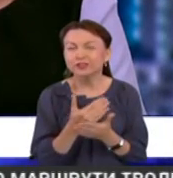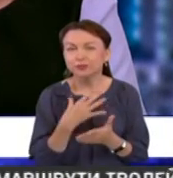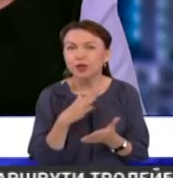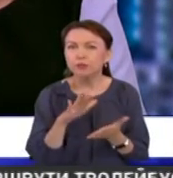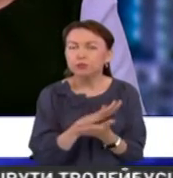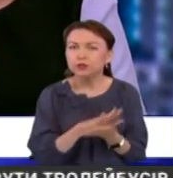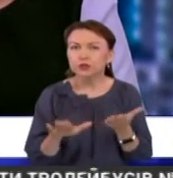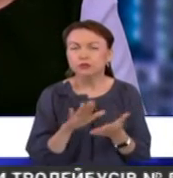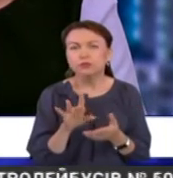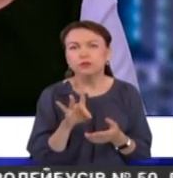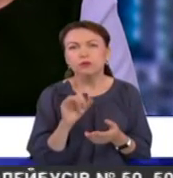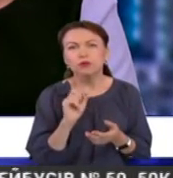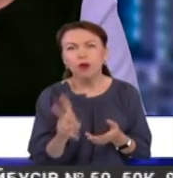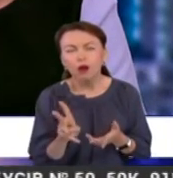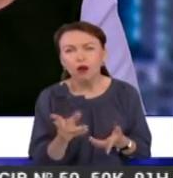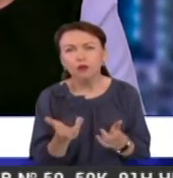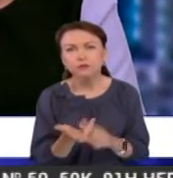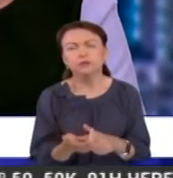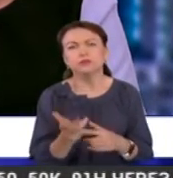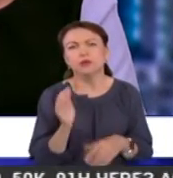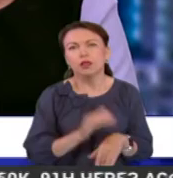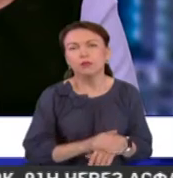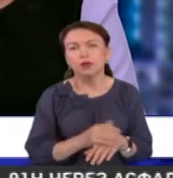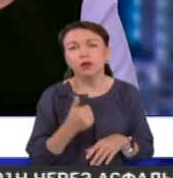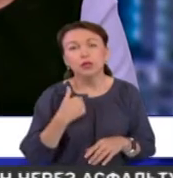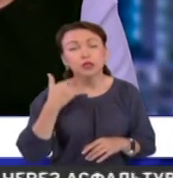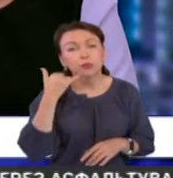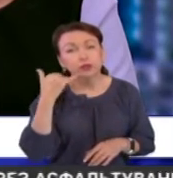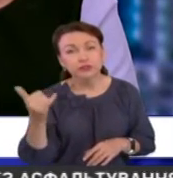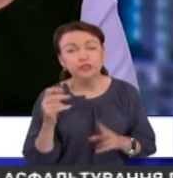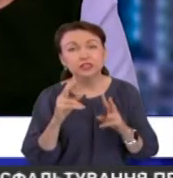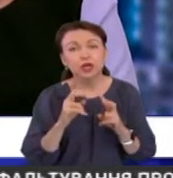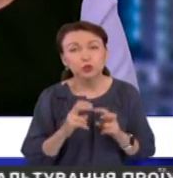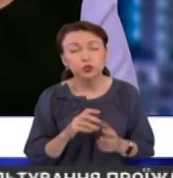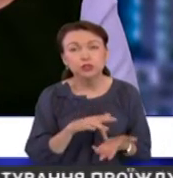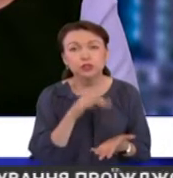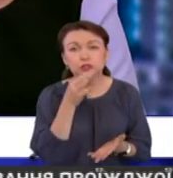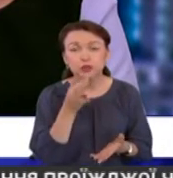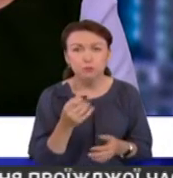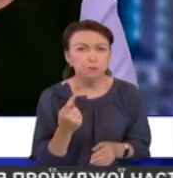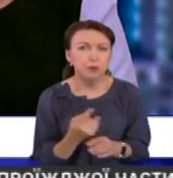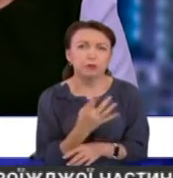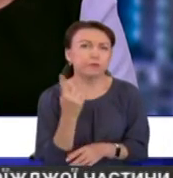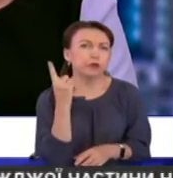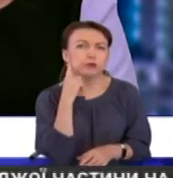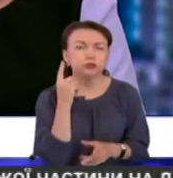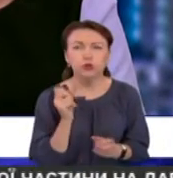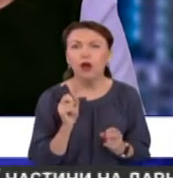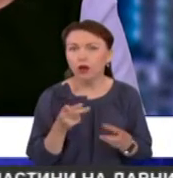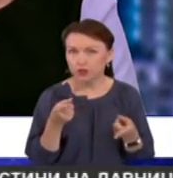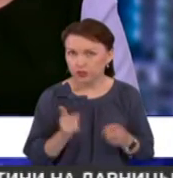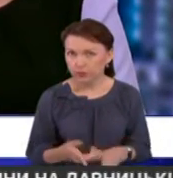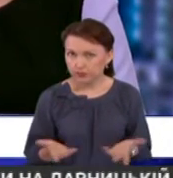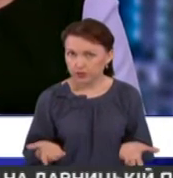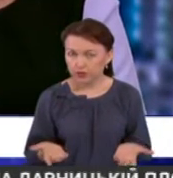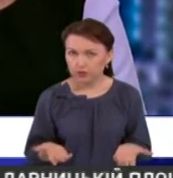на онкомаркеры, на гормоны. Я позвонила в диагностический центр, и мне сказали, что первый раз слышат. Как на самом деле?